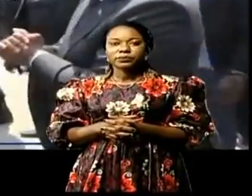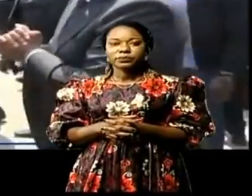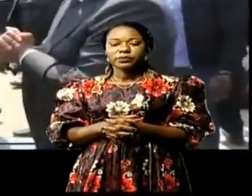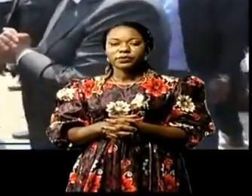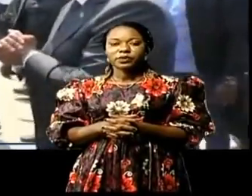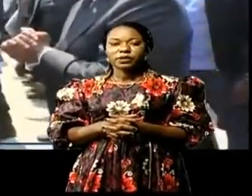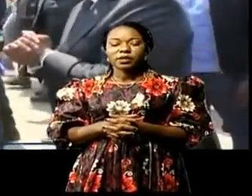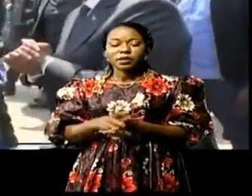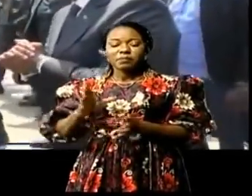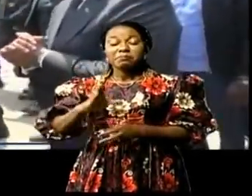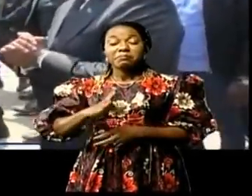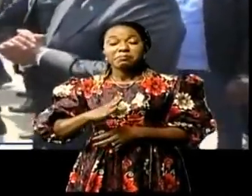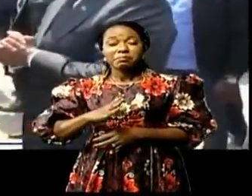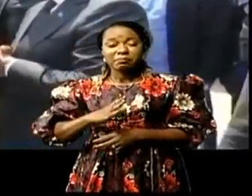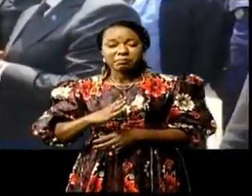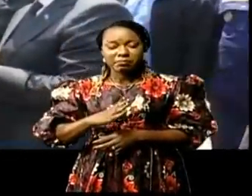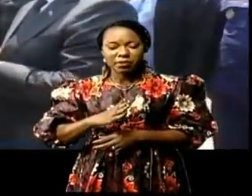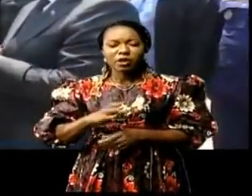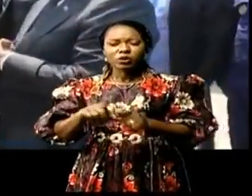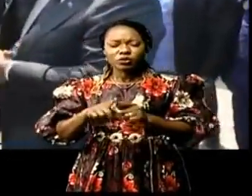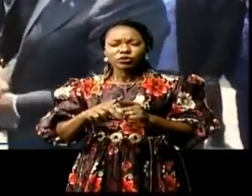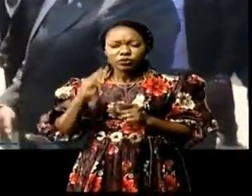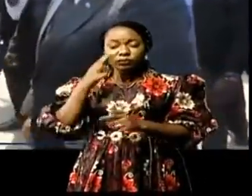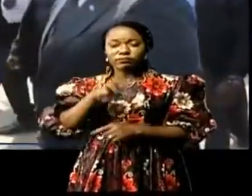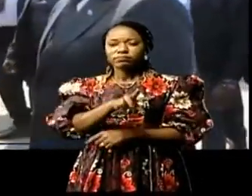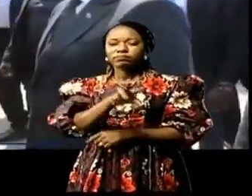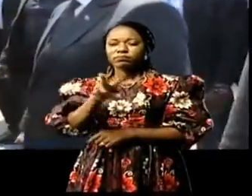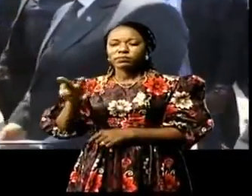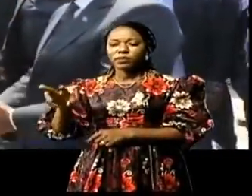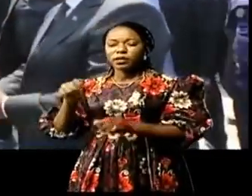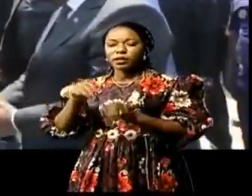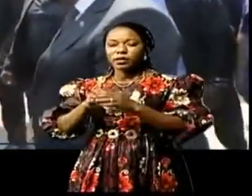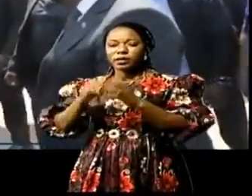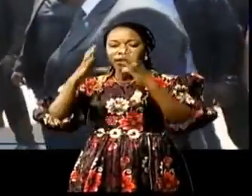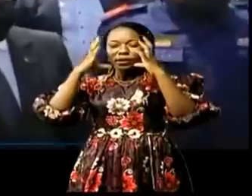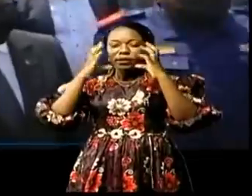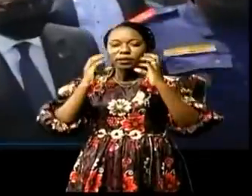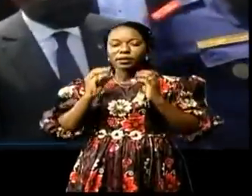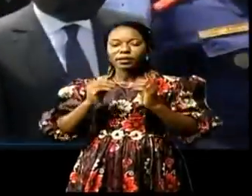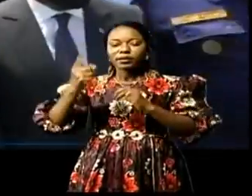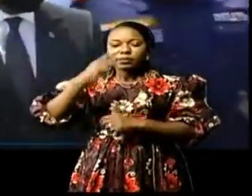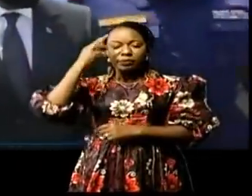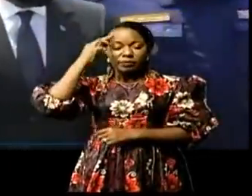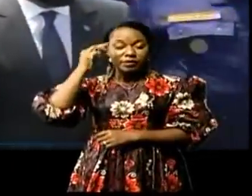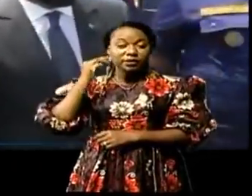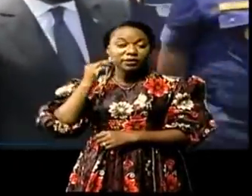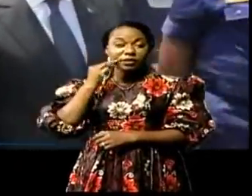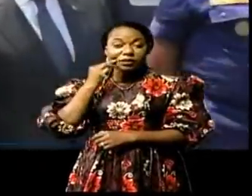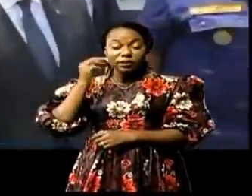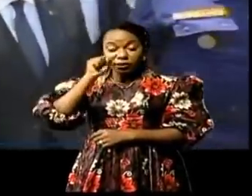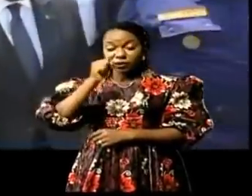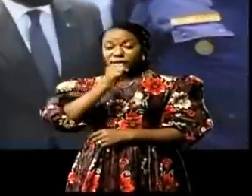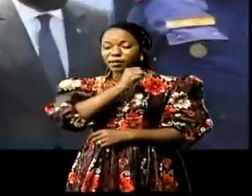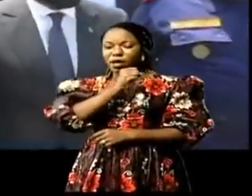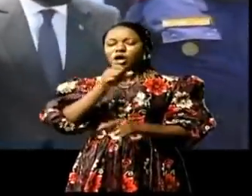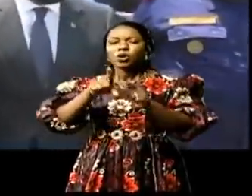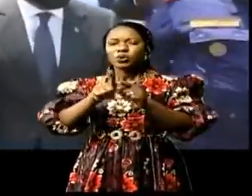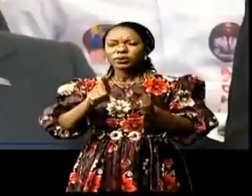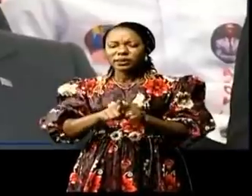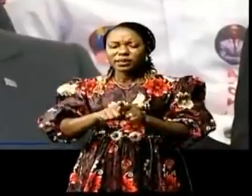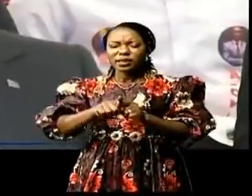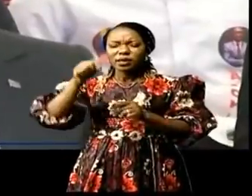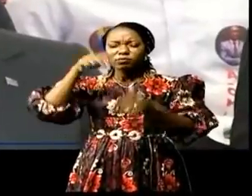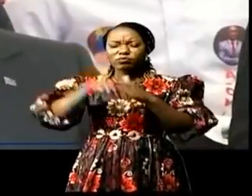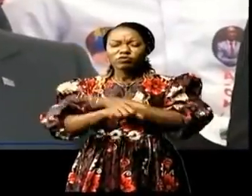Sensible à cette douleur, on pouvait lire visiblement dans les regards du Premier ministre Jean-Michel Samalukonde Kyenge la profonde